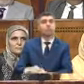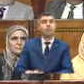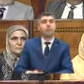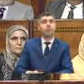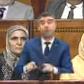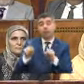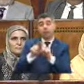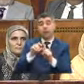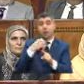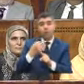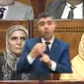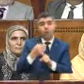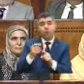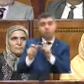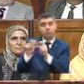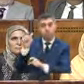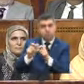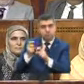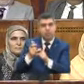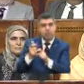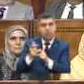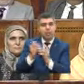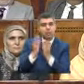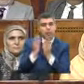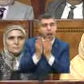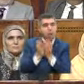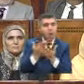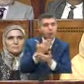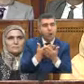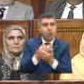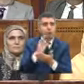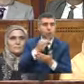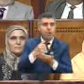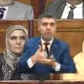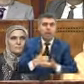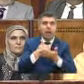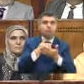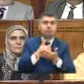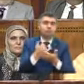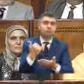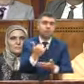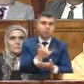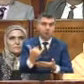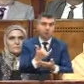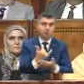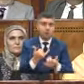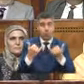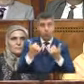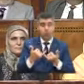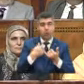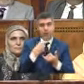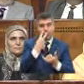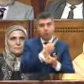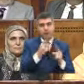واحد المحطه ديال الاستقرار النفسي وديال الدعم التربوي. اليوم الداخليه السيد الوزير كاين واحد الاكتضاد، واكتضاد مهول ناهيك